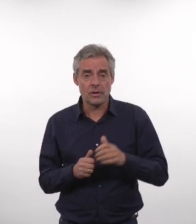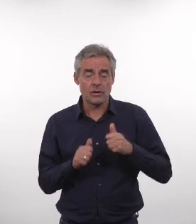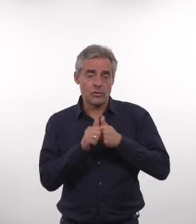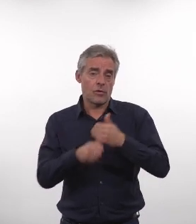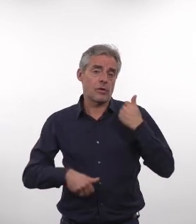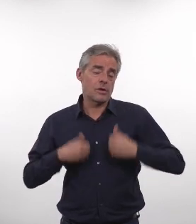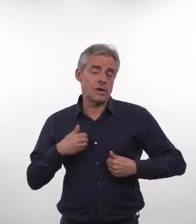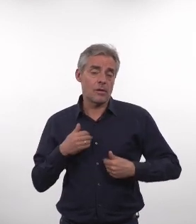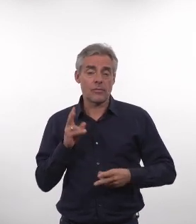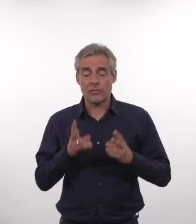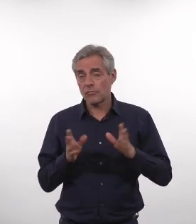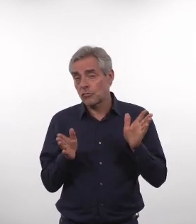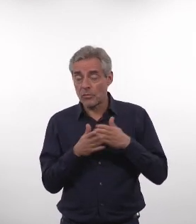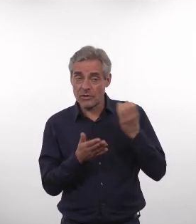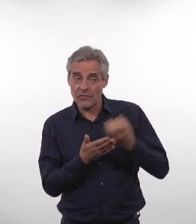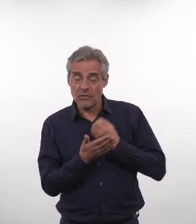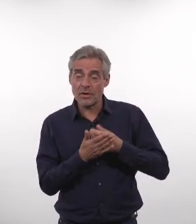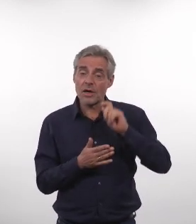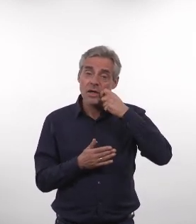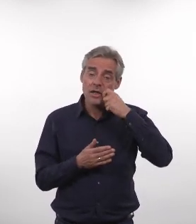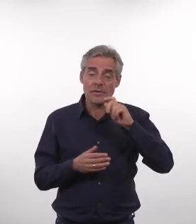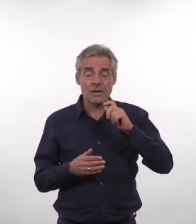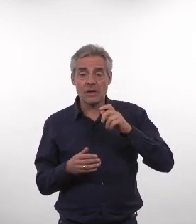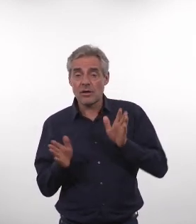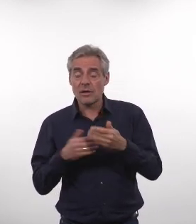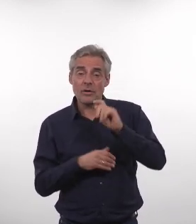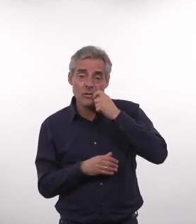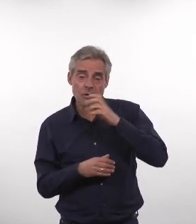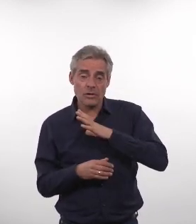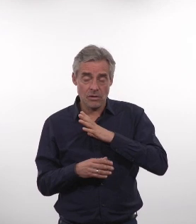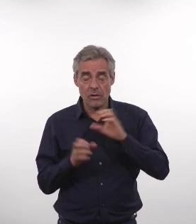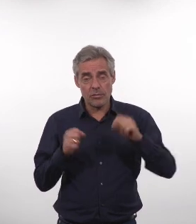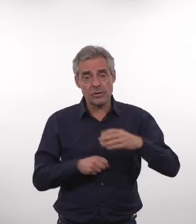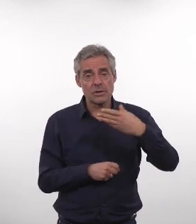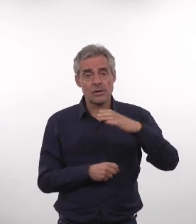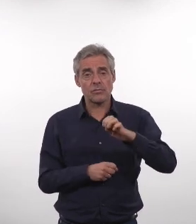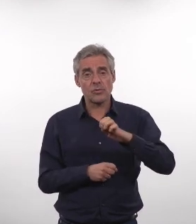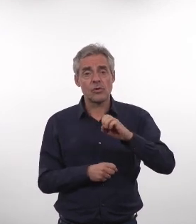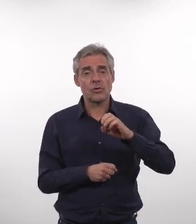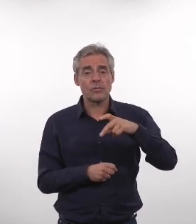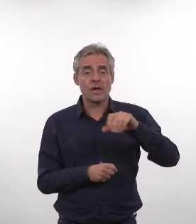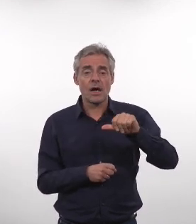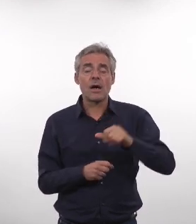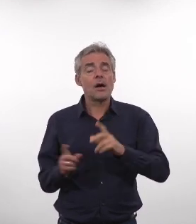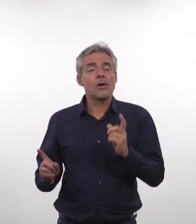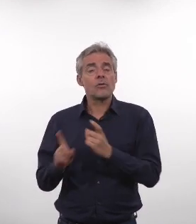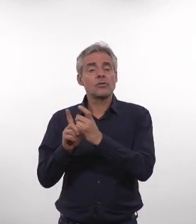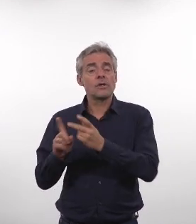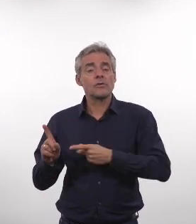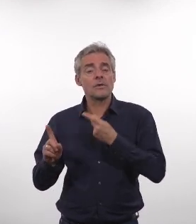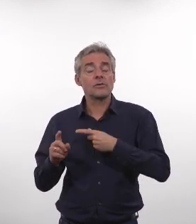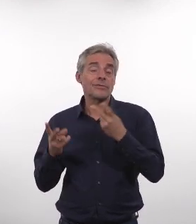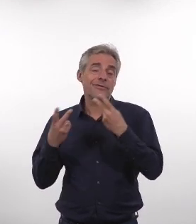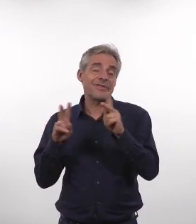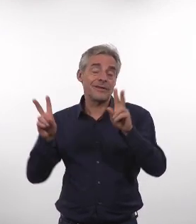Donc voilà, renseignez-vous auprès des cabinets dentaires. Voilà, il y en a qui sont équipés de MEOPA. Dans les consultations de ville,